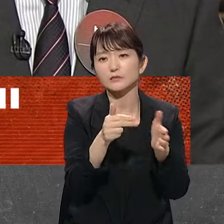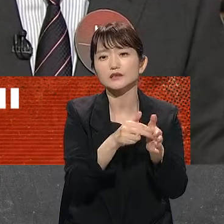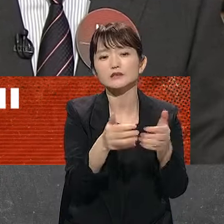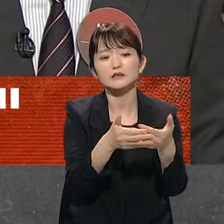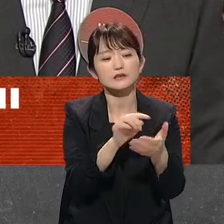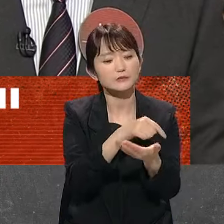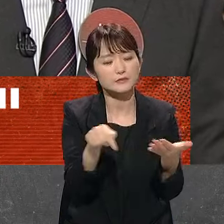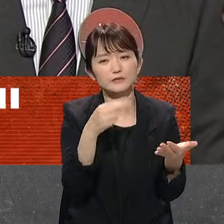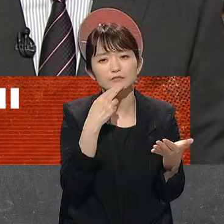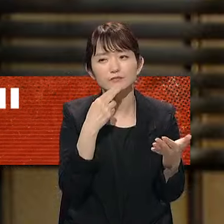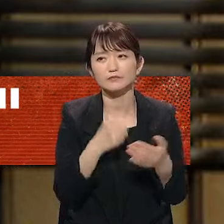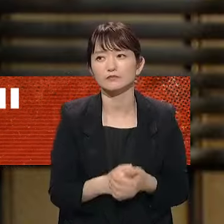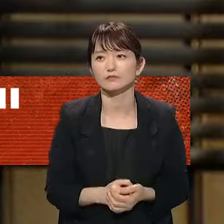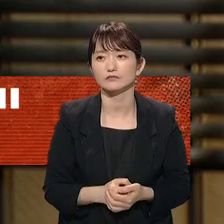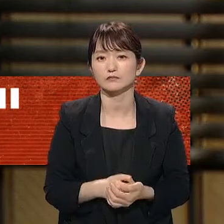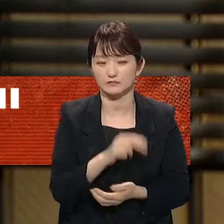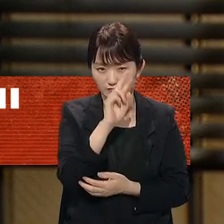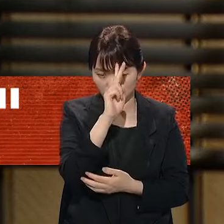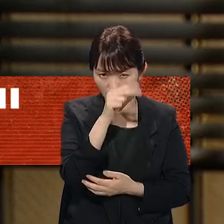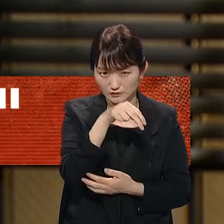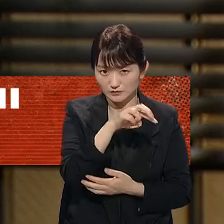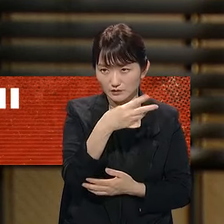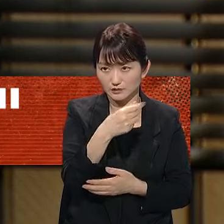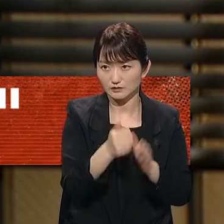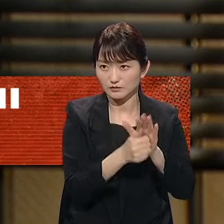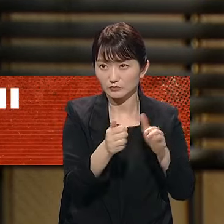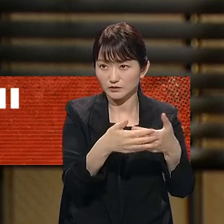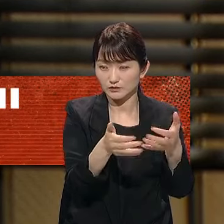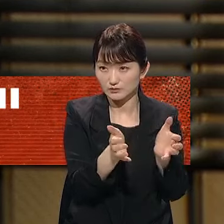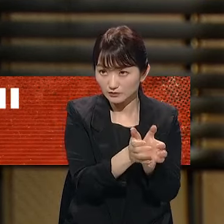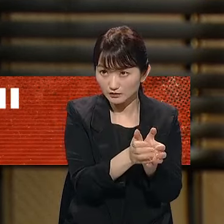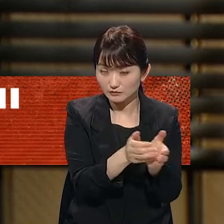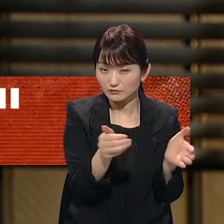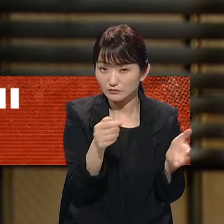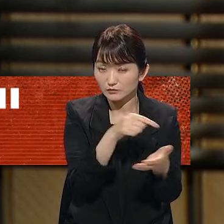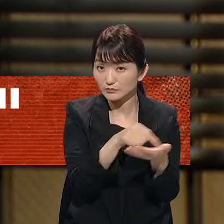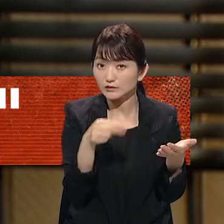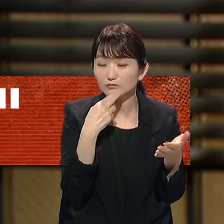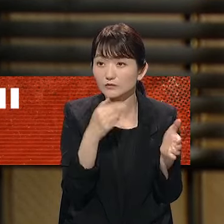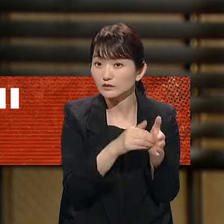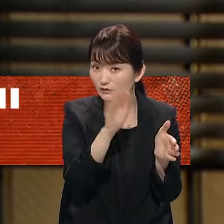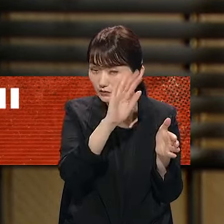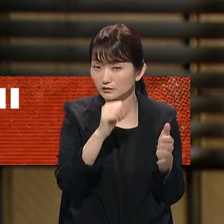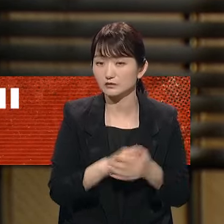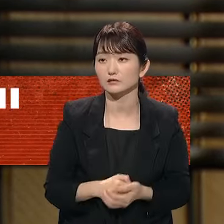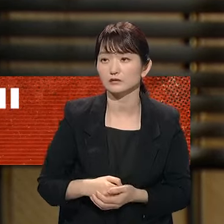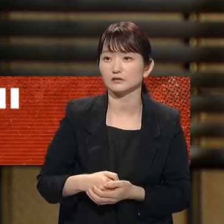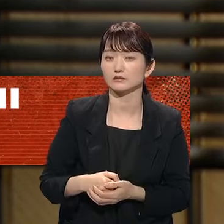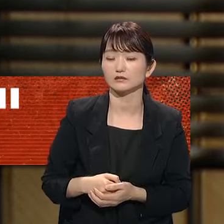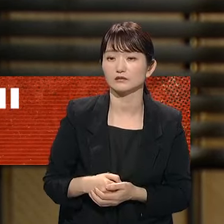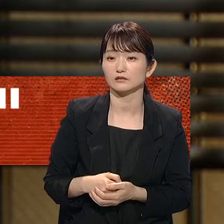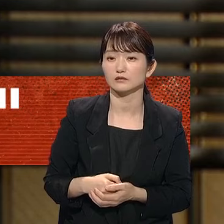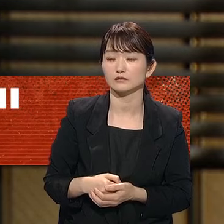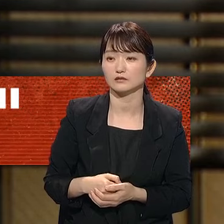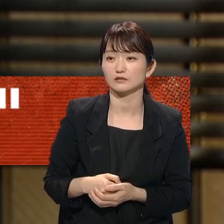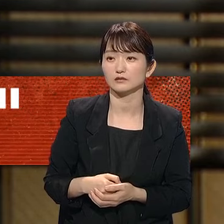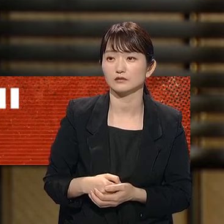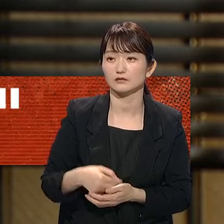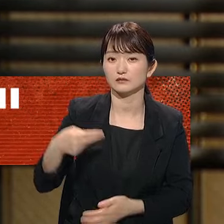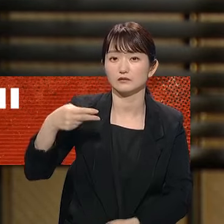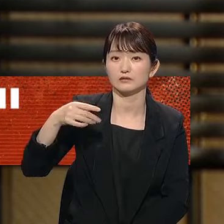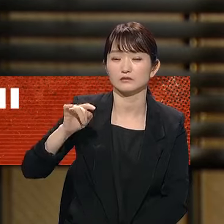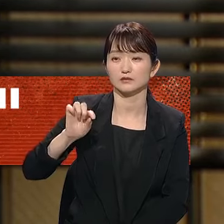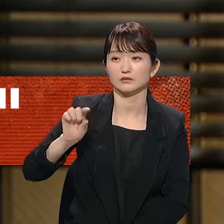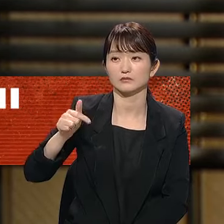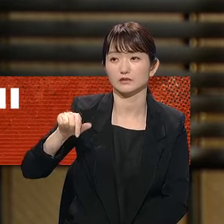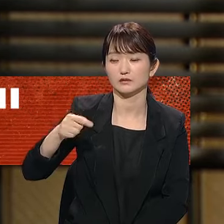하지만 피해가 박세리 희망재단에 없다고 끝날 문제는 아닙니다 왜냐면 세만금 개발 청도 이걸 믿고 개발을 진행하려고